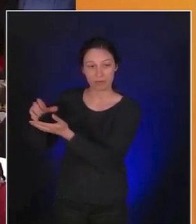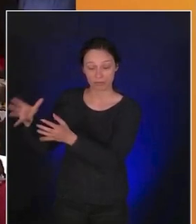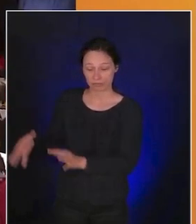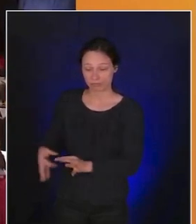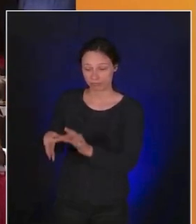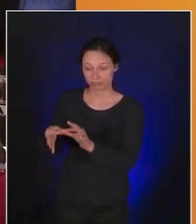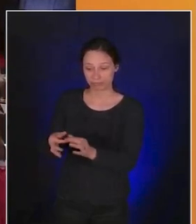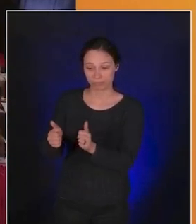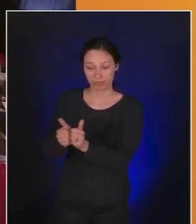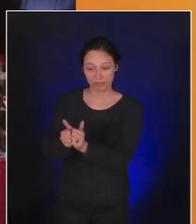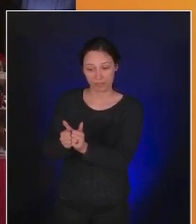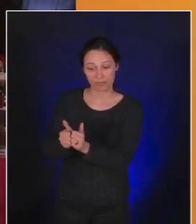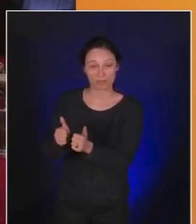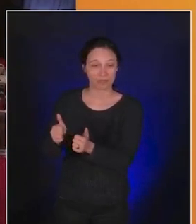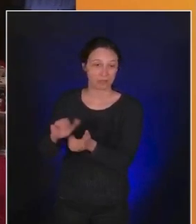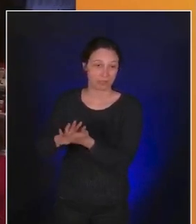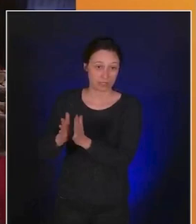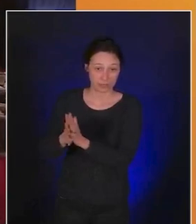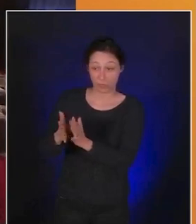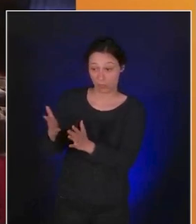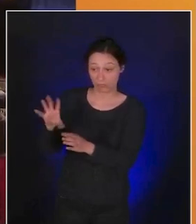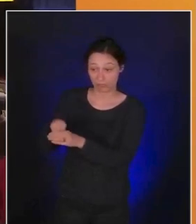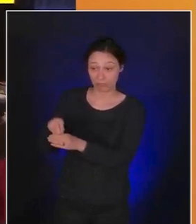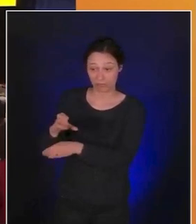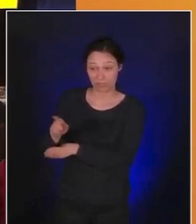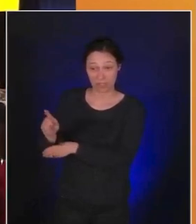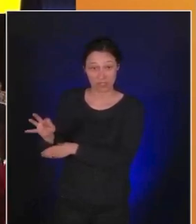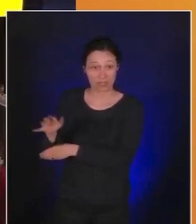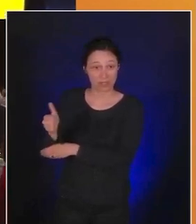travailleuses en Iran, dont la CGT est membre.